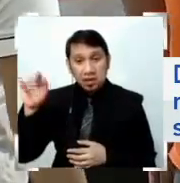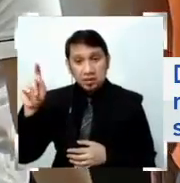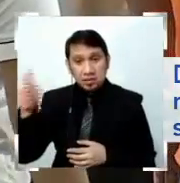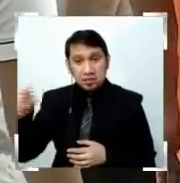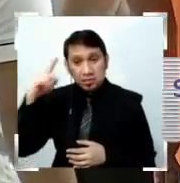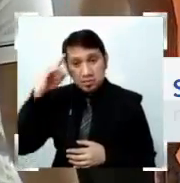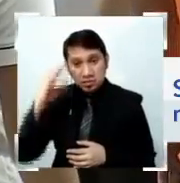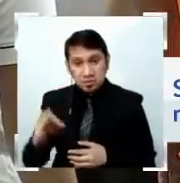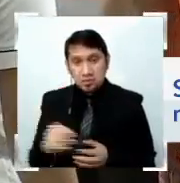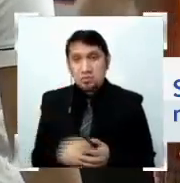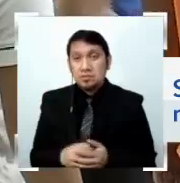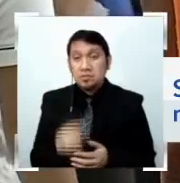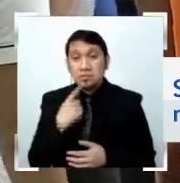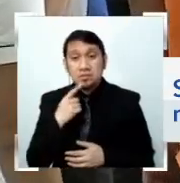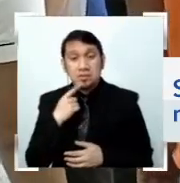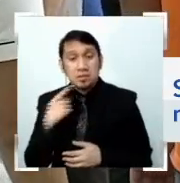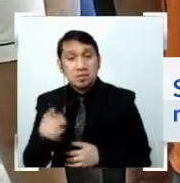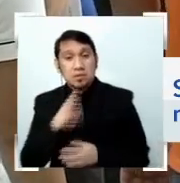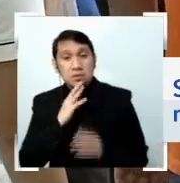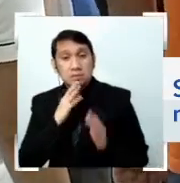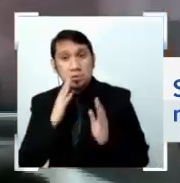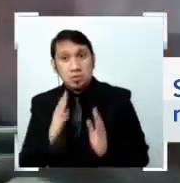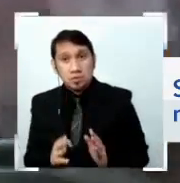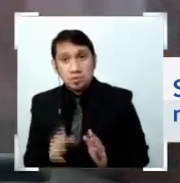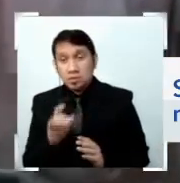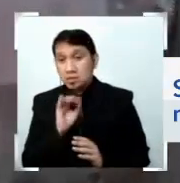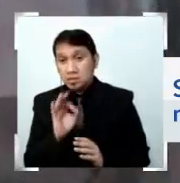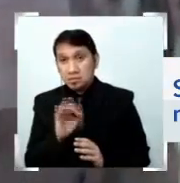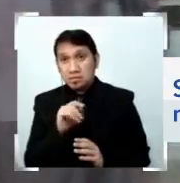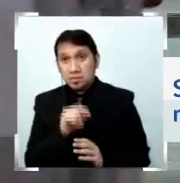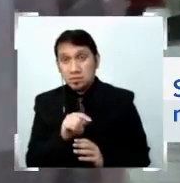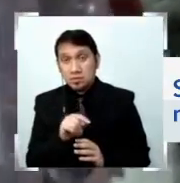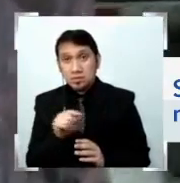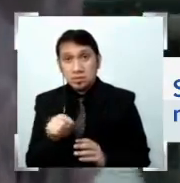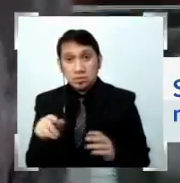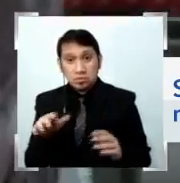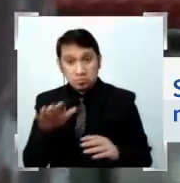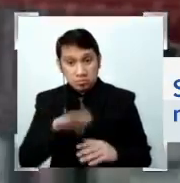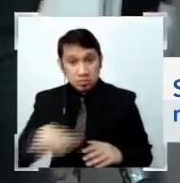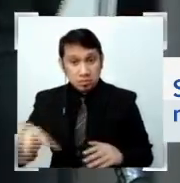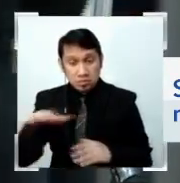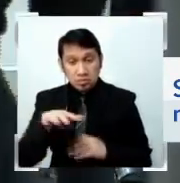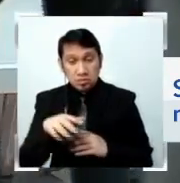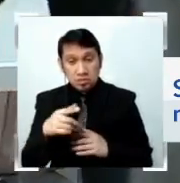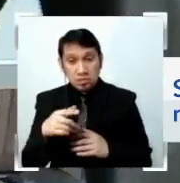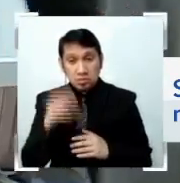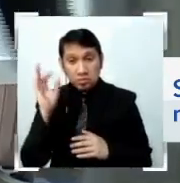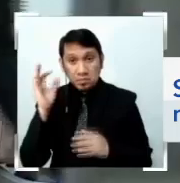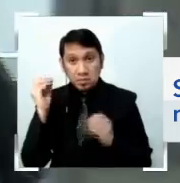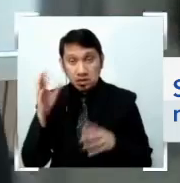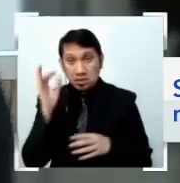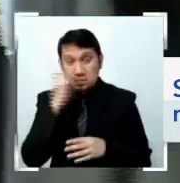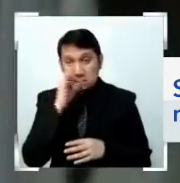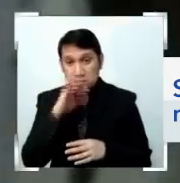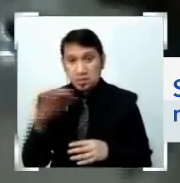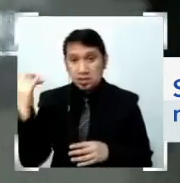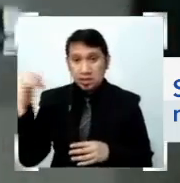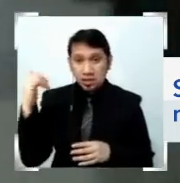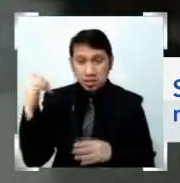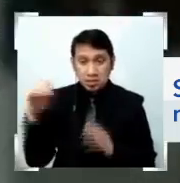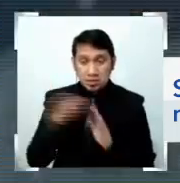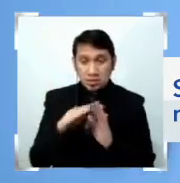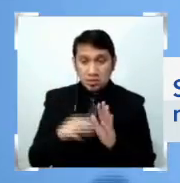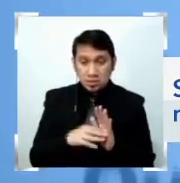Sagot ni IATF spokesman Harry Roque kung tutuusin daw ang mga bansa kung saan may pinakamaraming Pilipino nasa yellow list at hindi saklaw ng